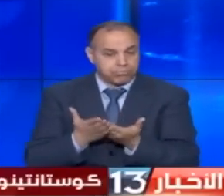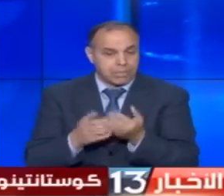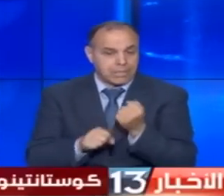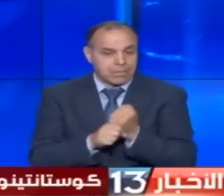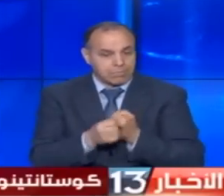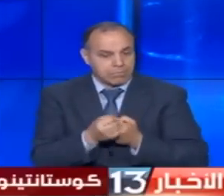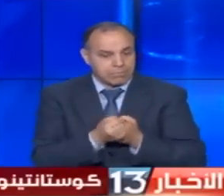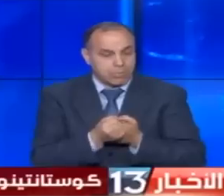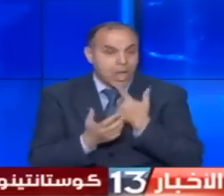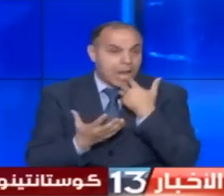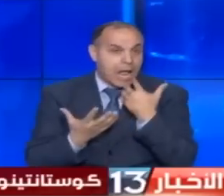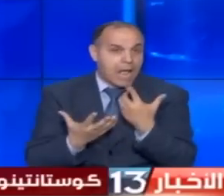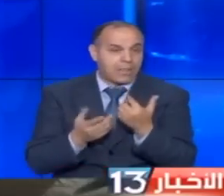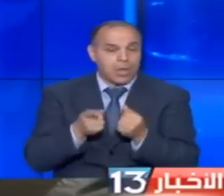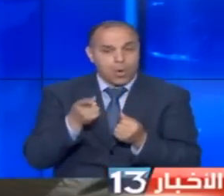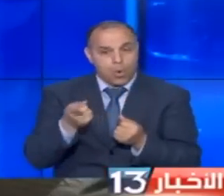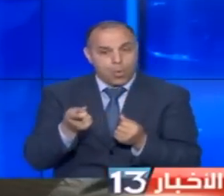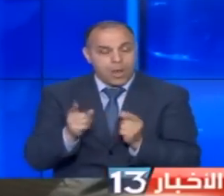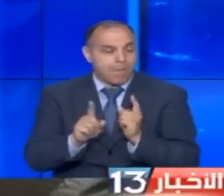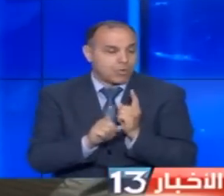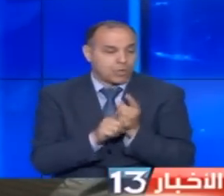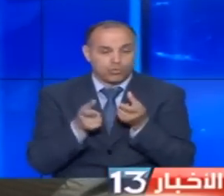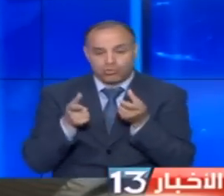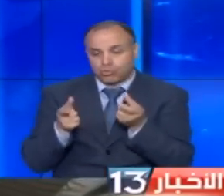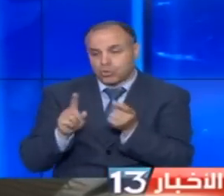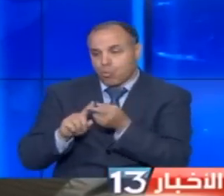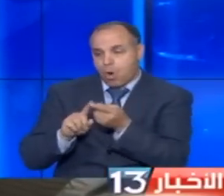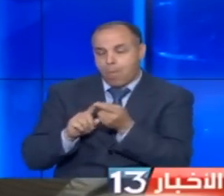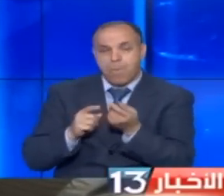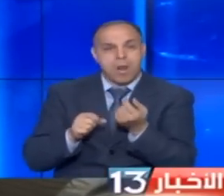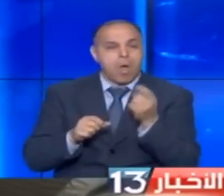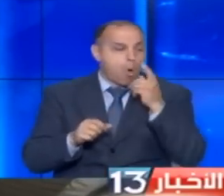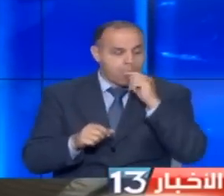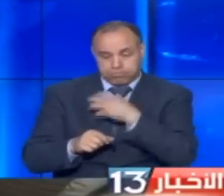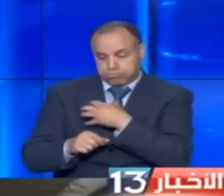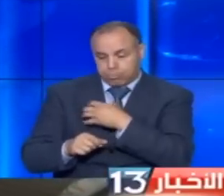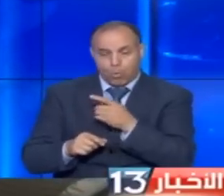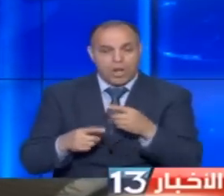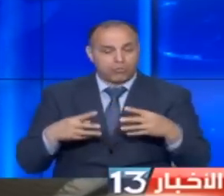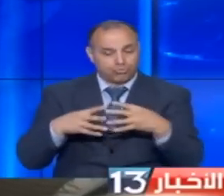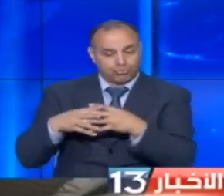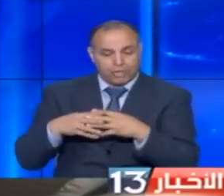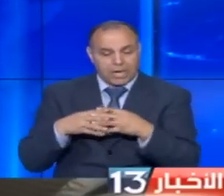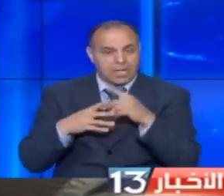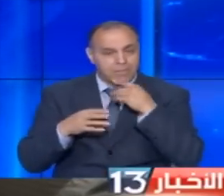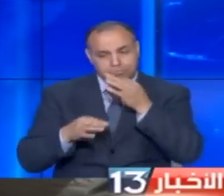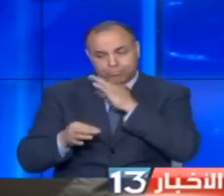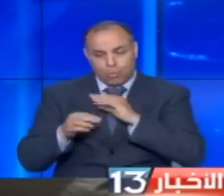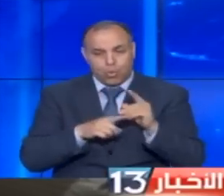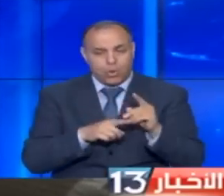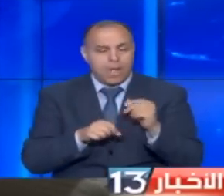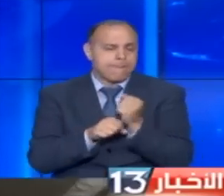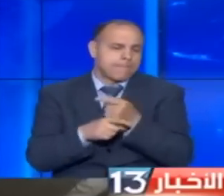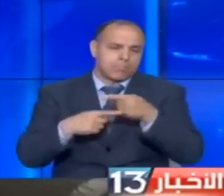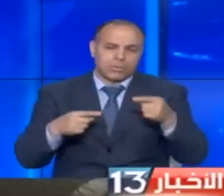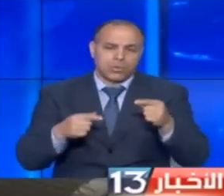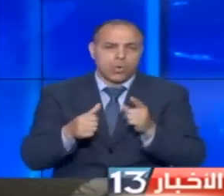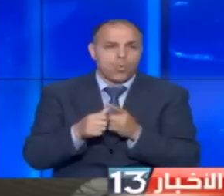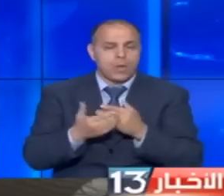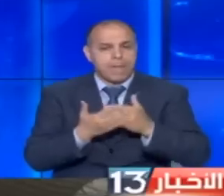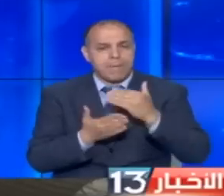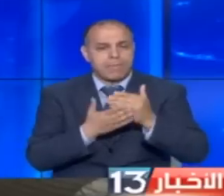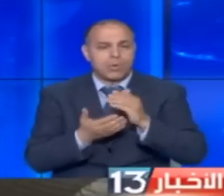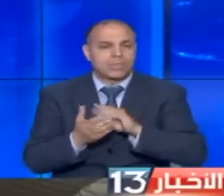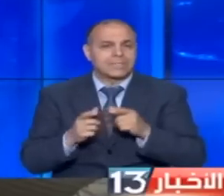في دعمها ويعاد وهذا الملتقى فرصه هامه للمستثمرين لعقد شركات الربحيه في قطاعات عده منها البناء